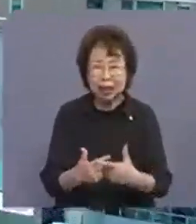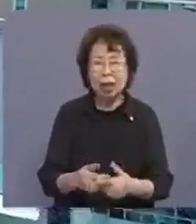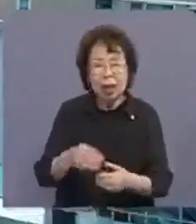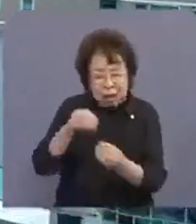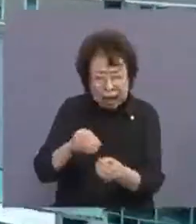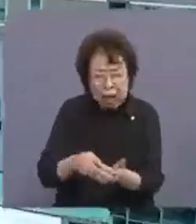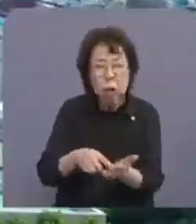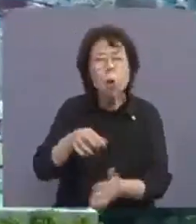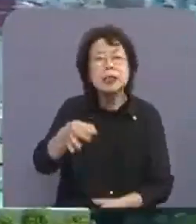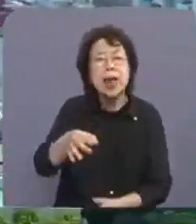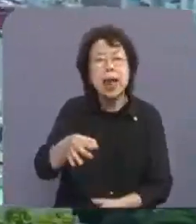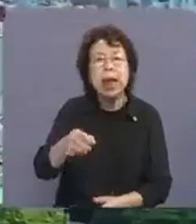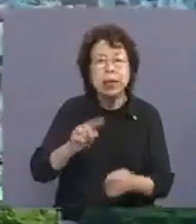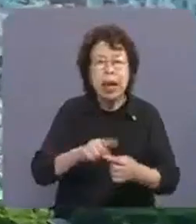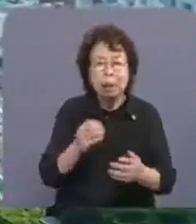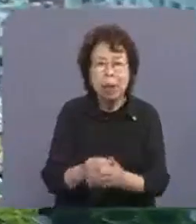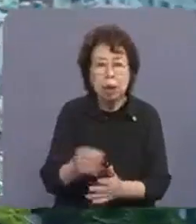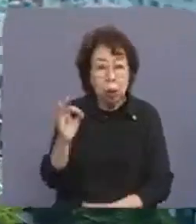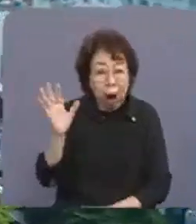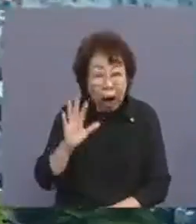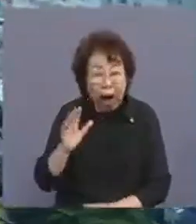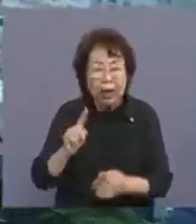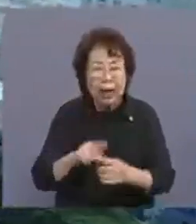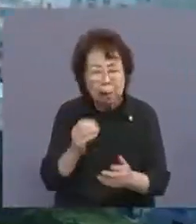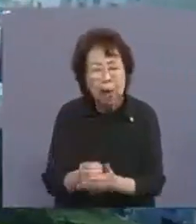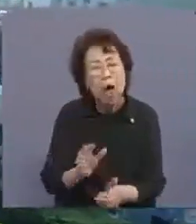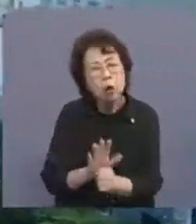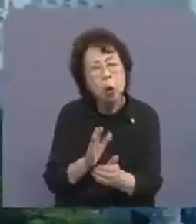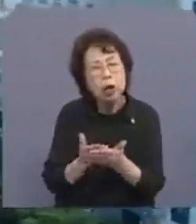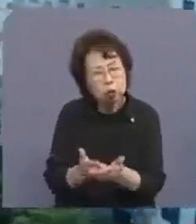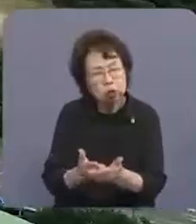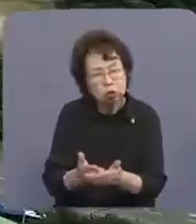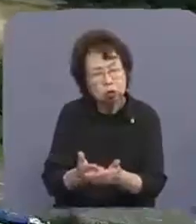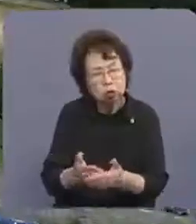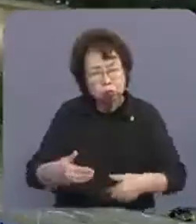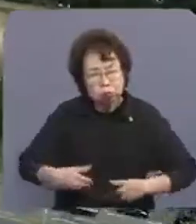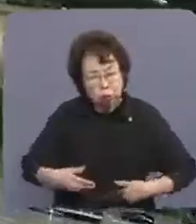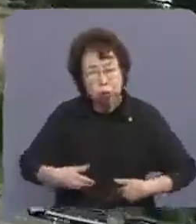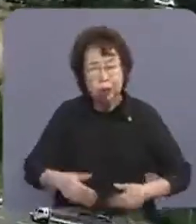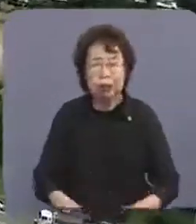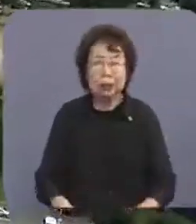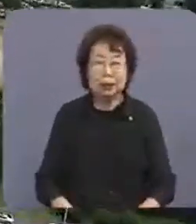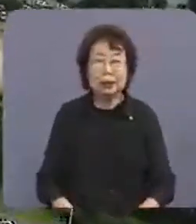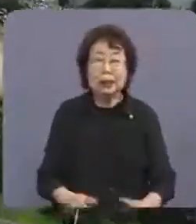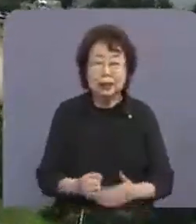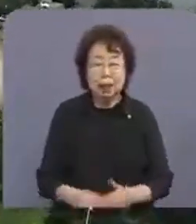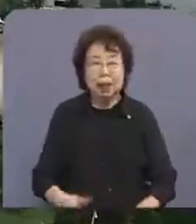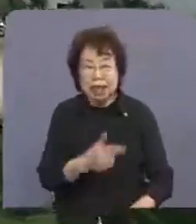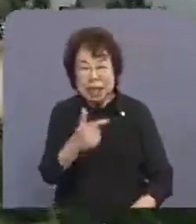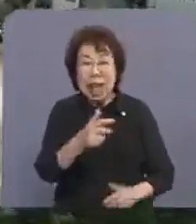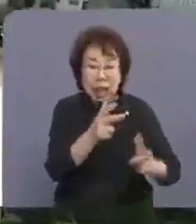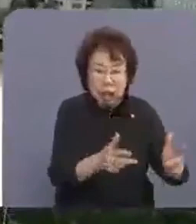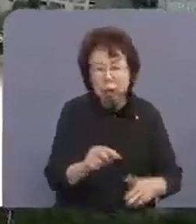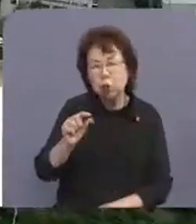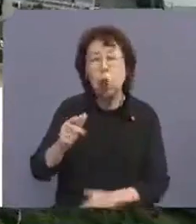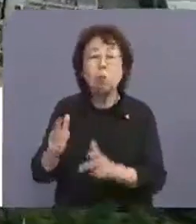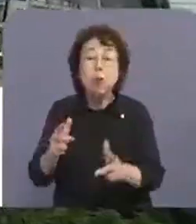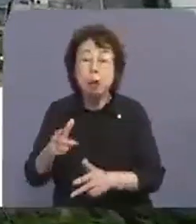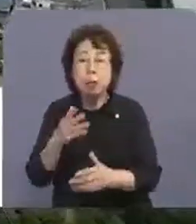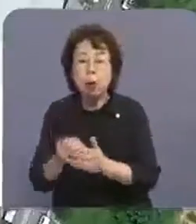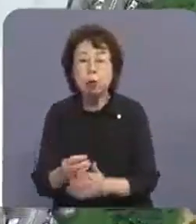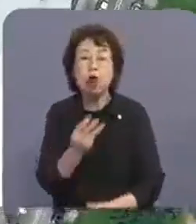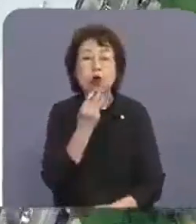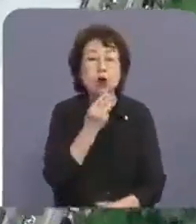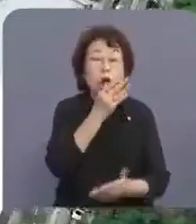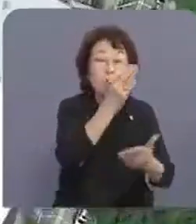상속세 지방투자 공제 제도 도입을 적극 촉구할 계획입니다. 이 제도는 대기업과 중견기업이